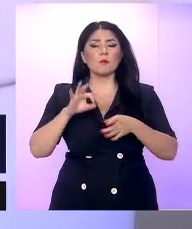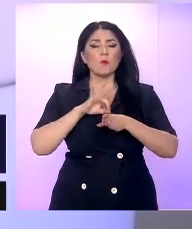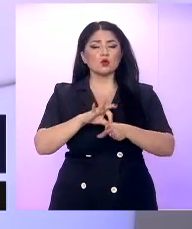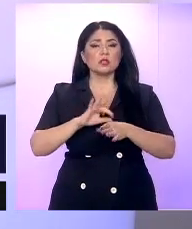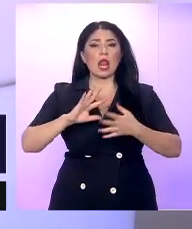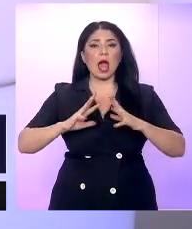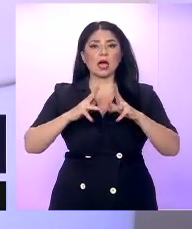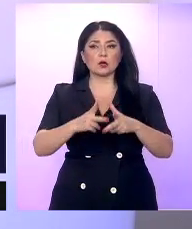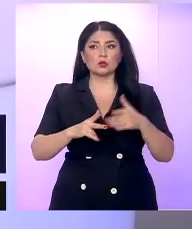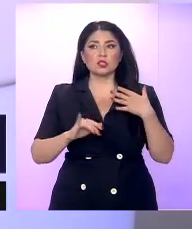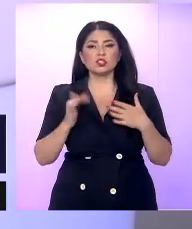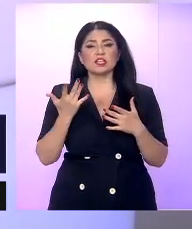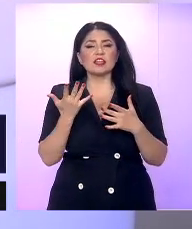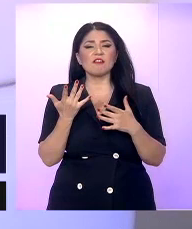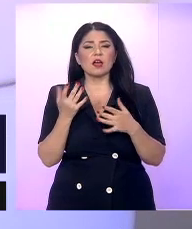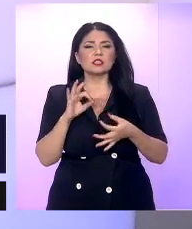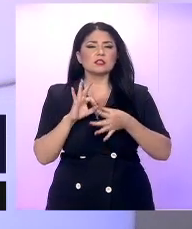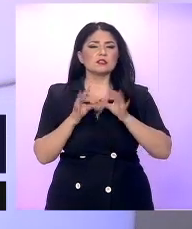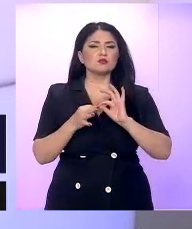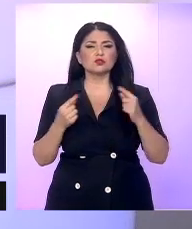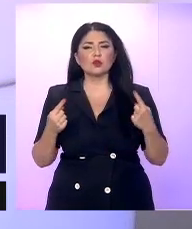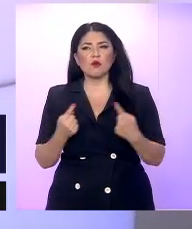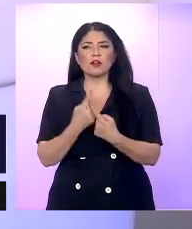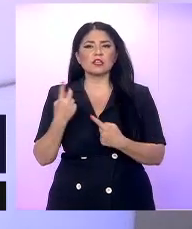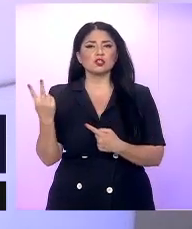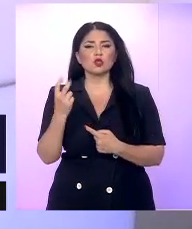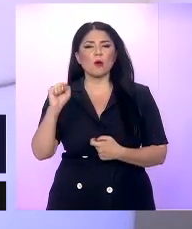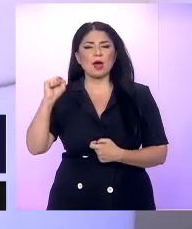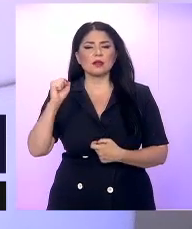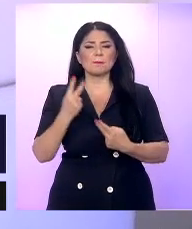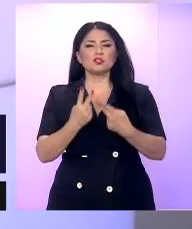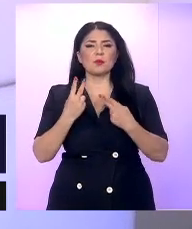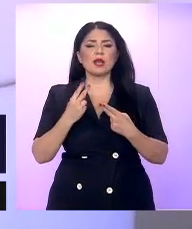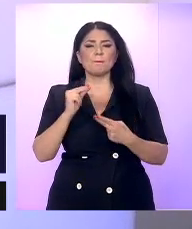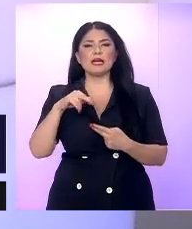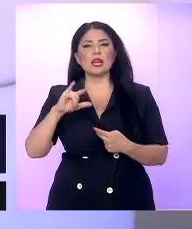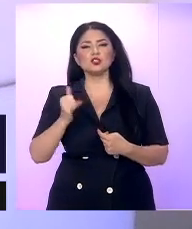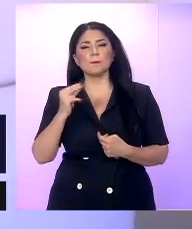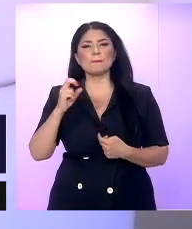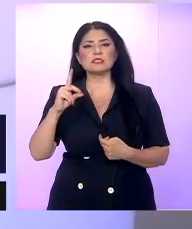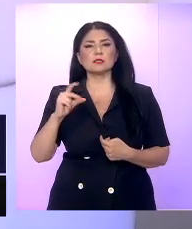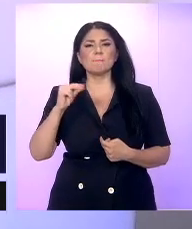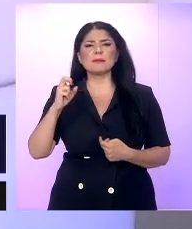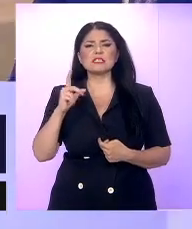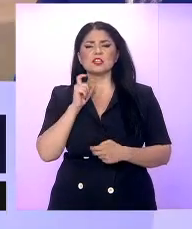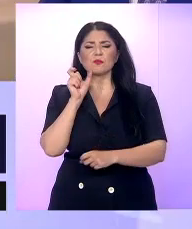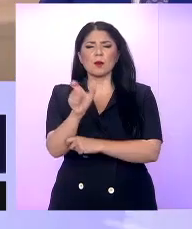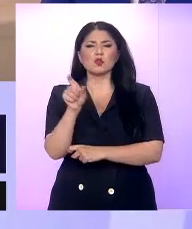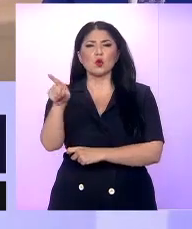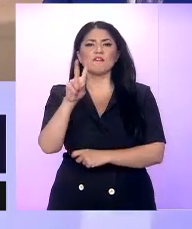agricultură și câteva meciuri de la distanță între cele două partide principale din coaliție. PSD îi reproșează lui